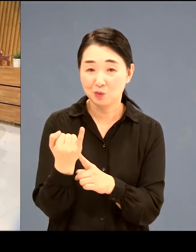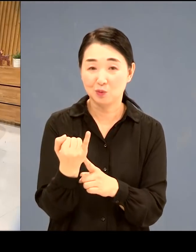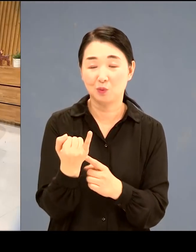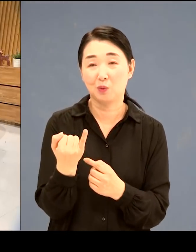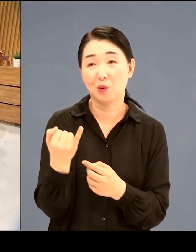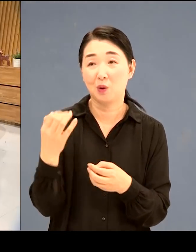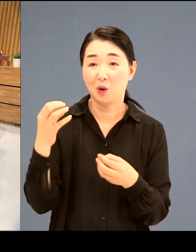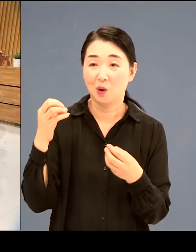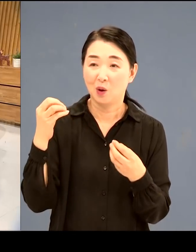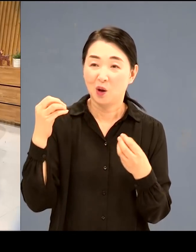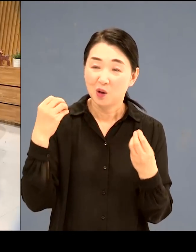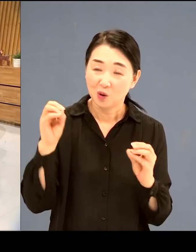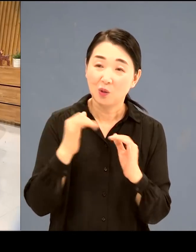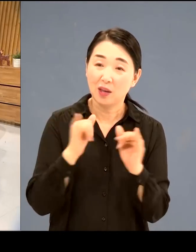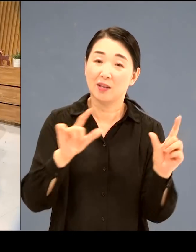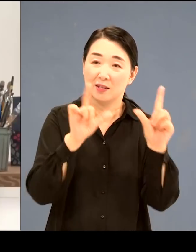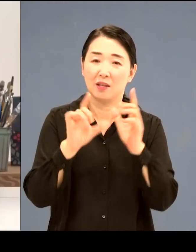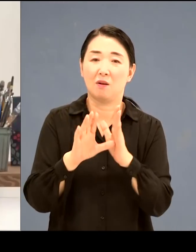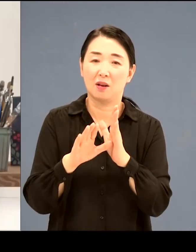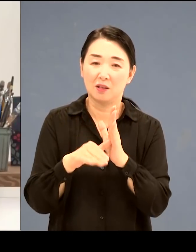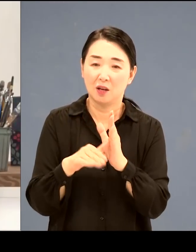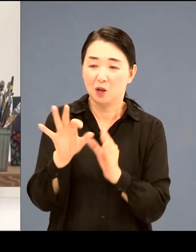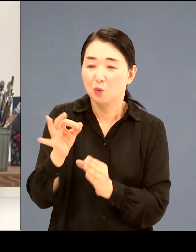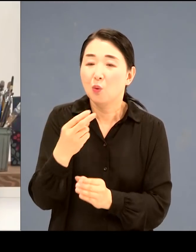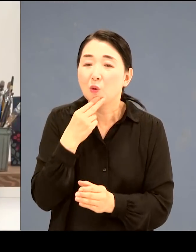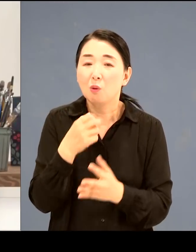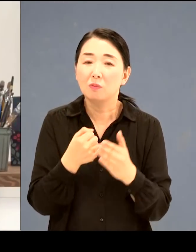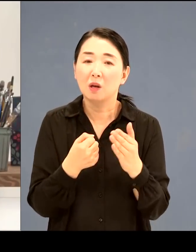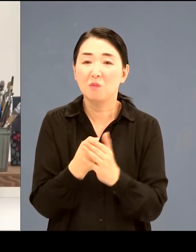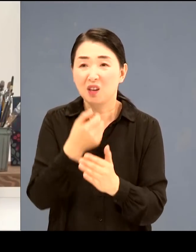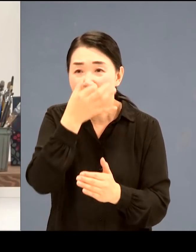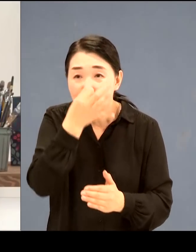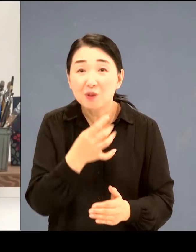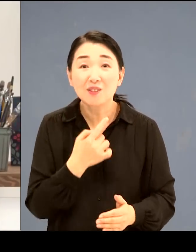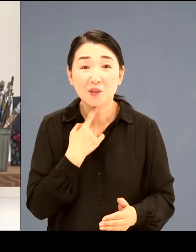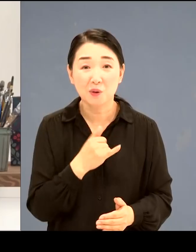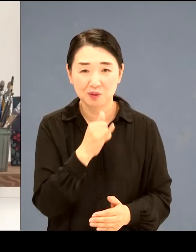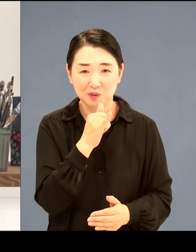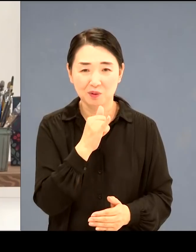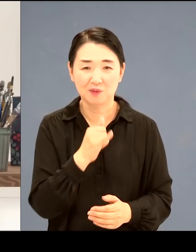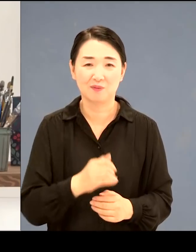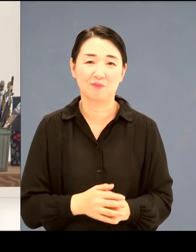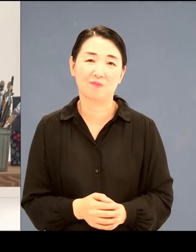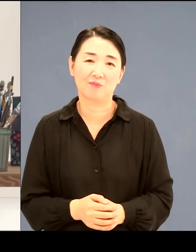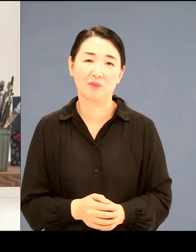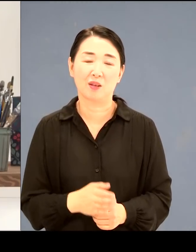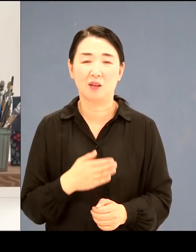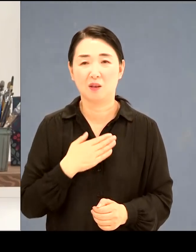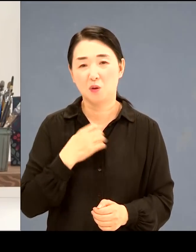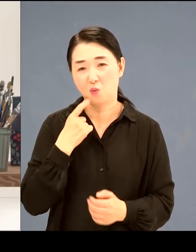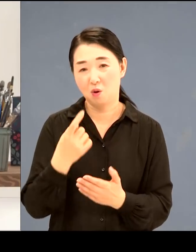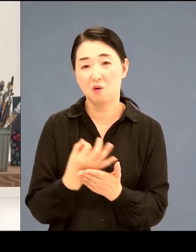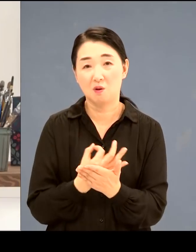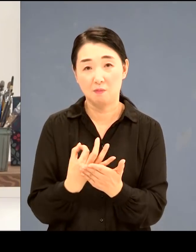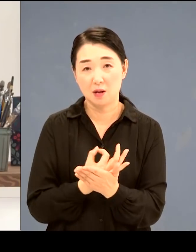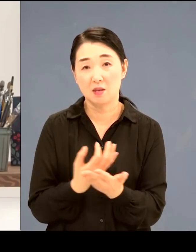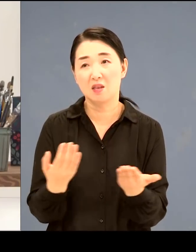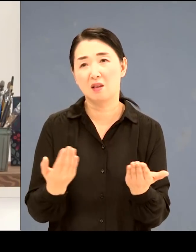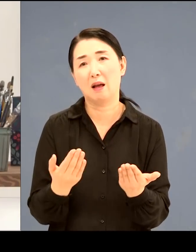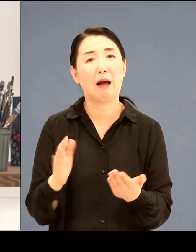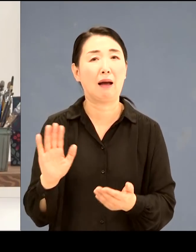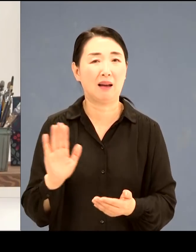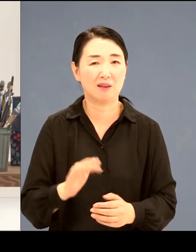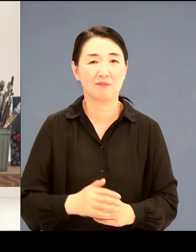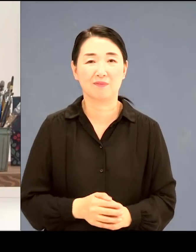생활하시면서 재정적인 어려움 때문에 막 자존감도 낮아지고 힘들었던 적 있어요? 있죠. 저희 같은 경우는 특히 월급을 받는 직장인이 그렇죠.